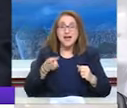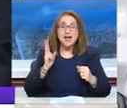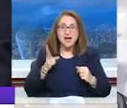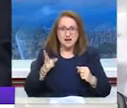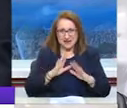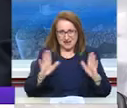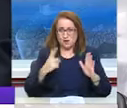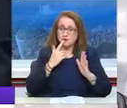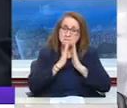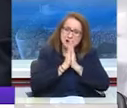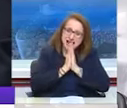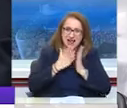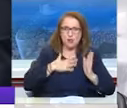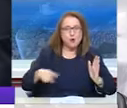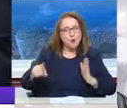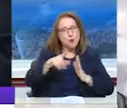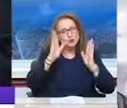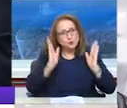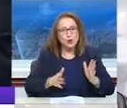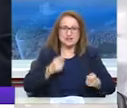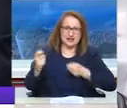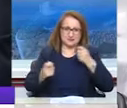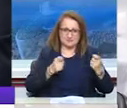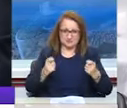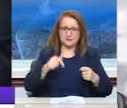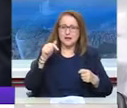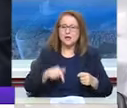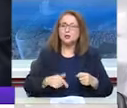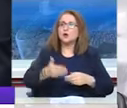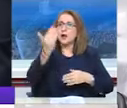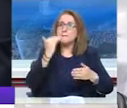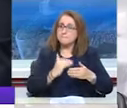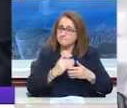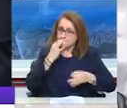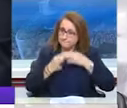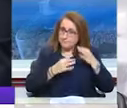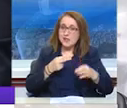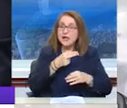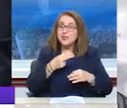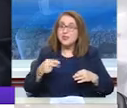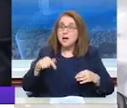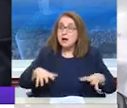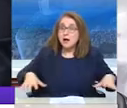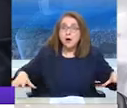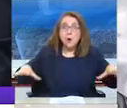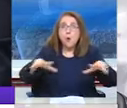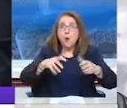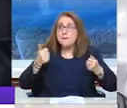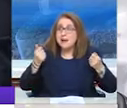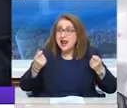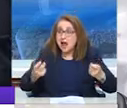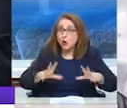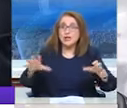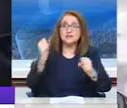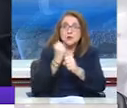στην ενίσχυση των επιχειρήσεων. Η κεντρική λογική είναι να προστατεύσουμε το σύνολο του παραγωγικού ιστού και το μέγιστο αριθμό των